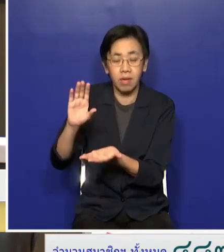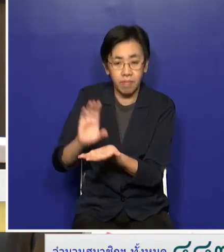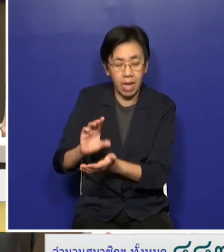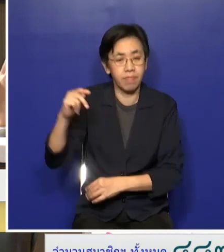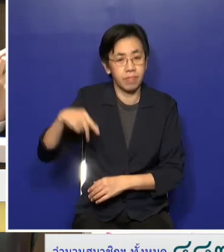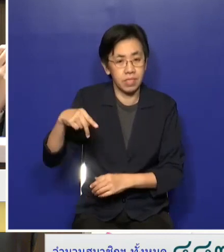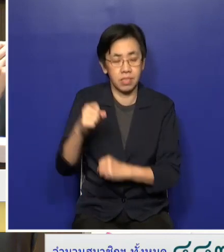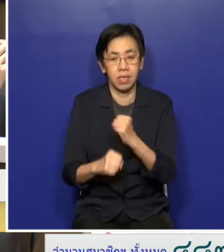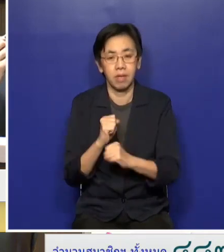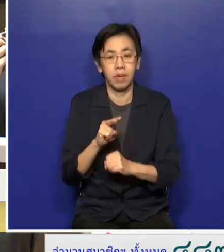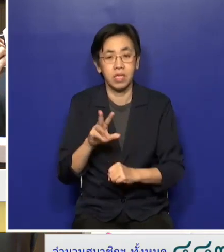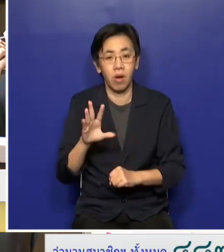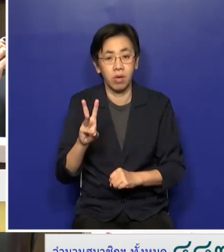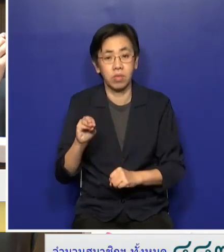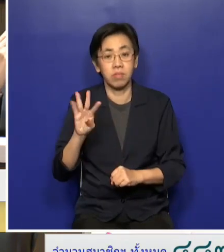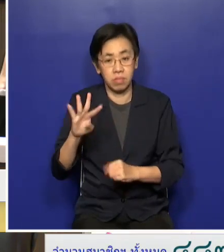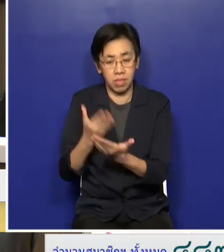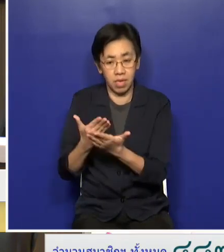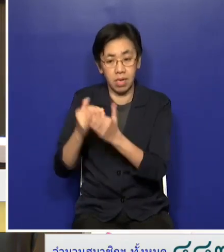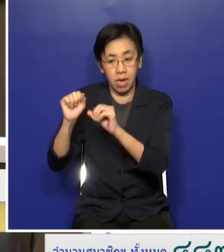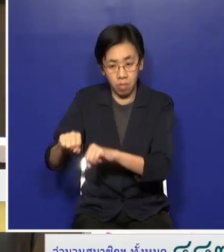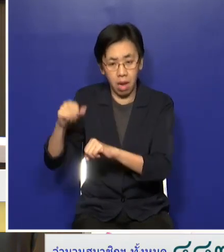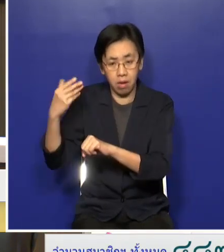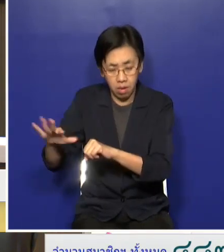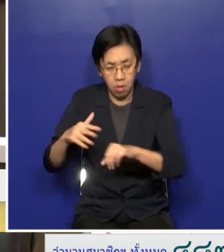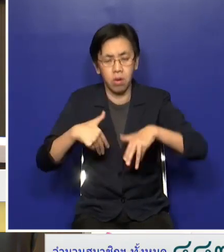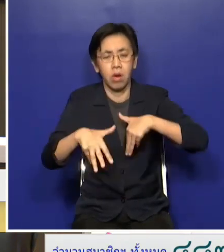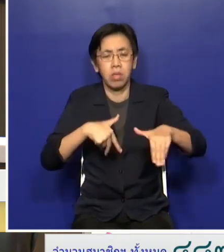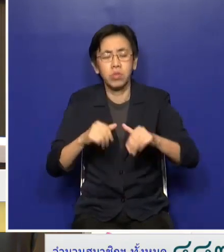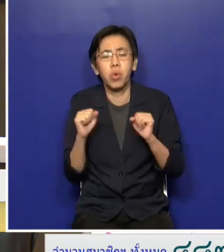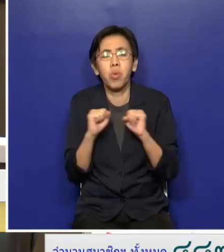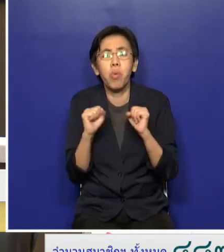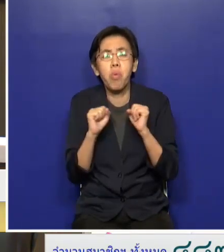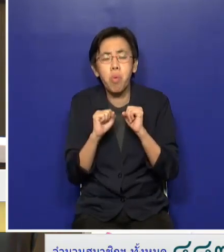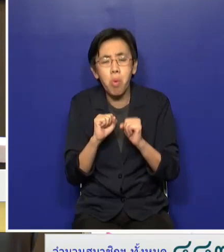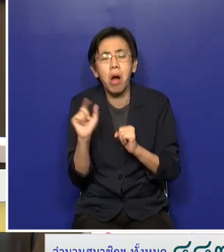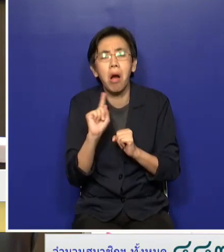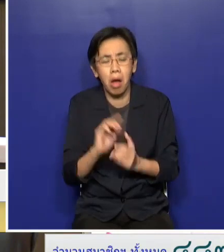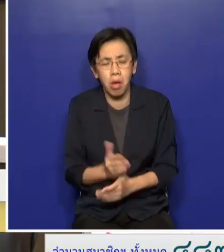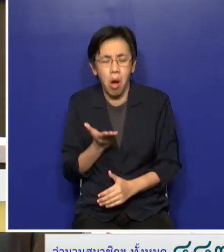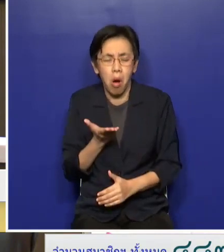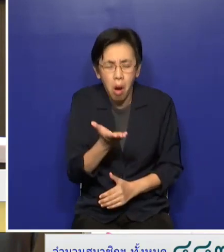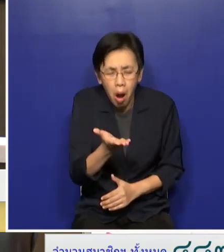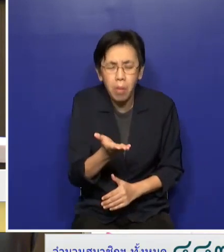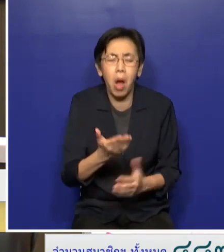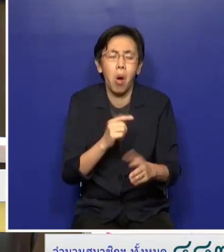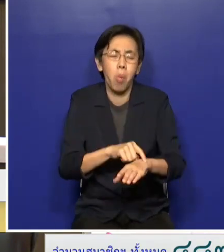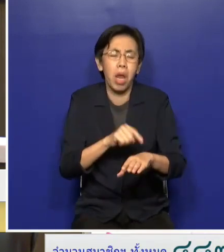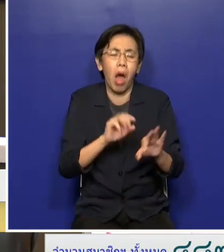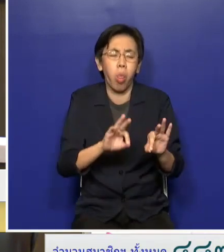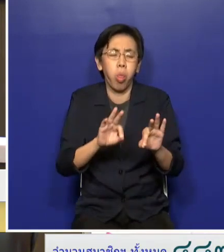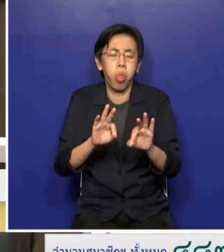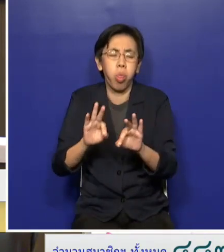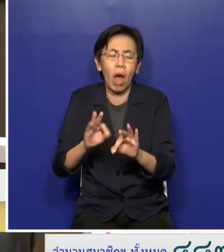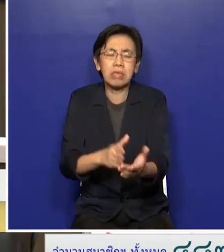ปี2564นี้แล้วแต่ทางพี่น้องก็กลัวว่าการขออนุญาตจะเป็นไปอย่างล่าช้านะฮะ